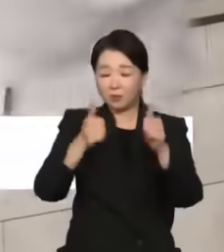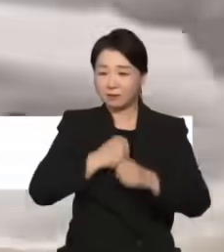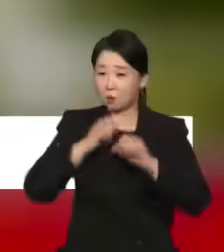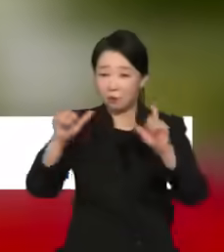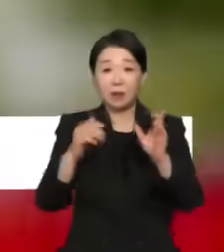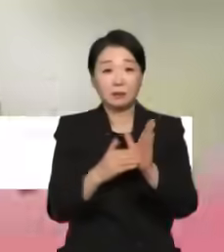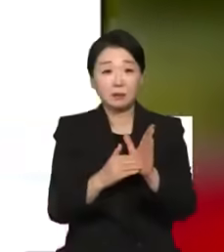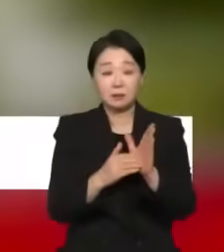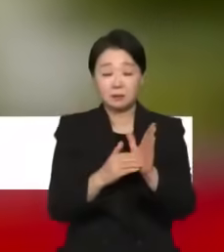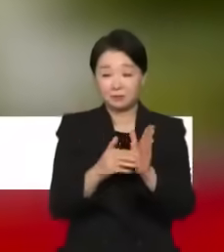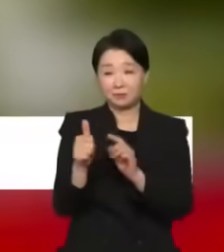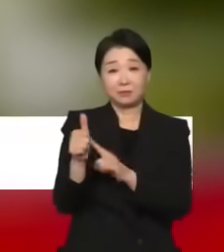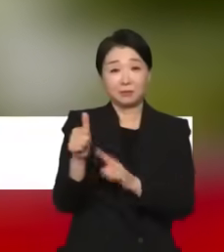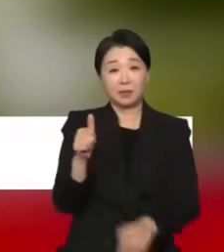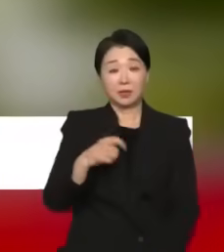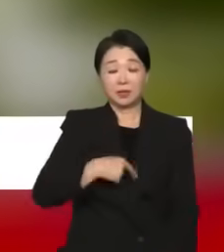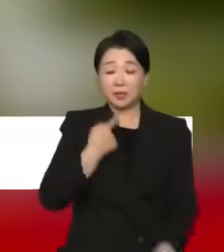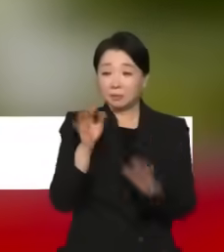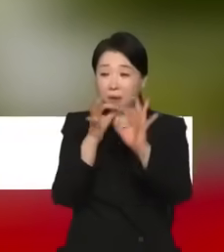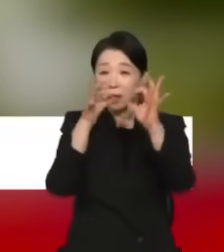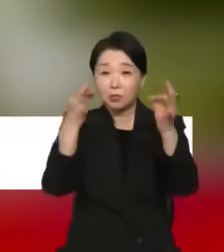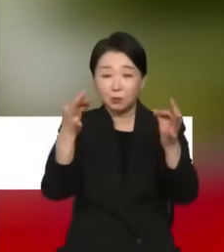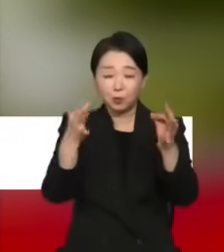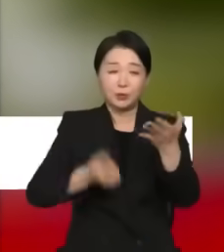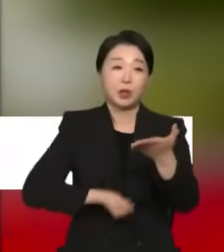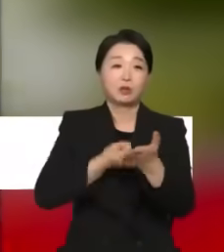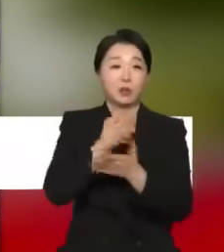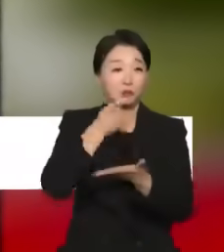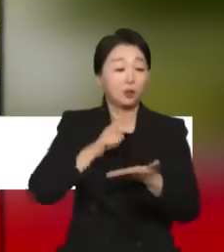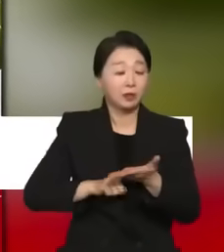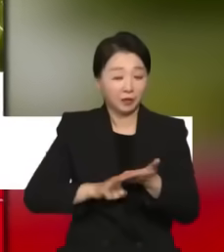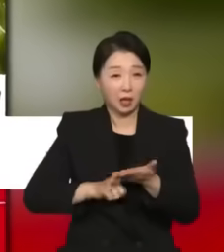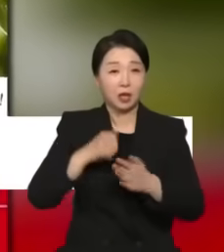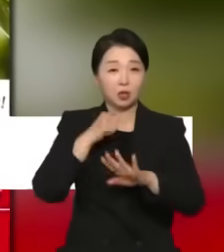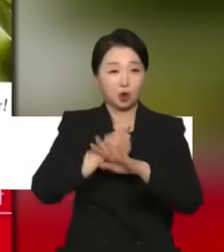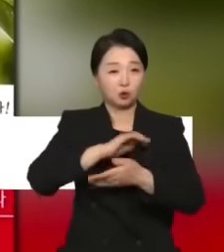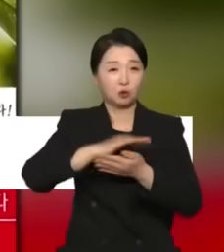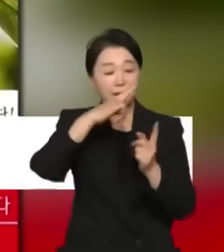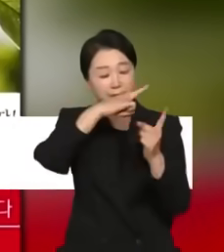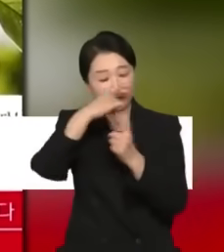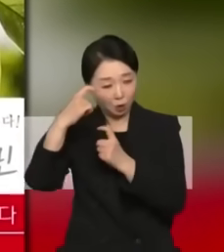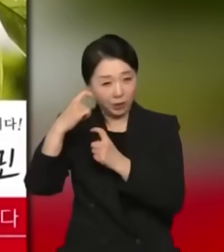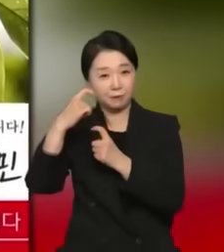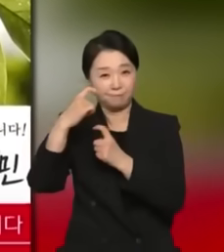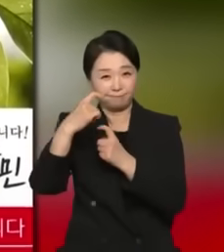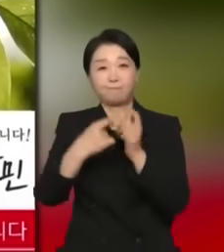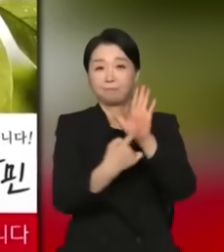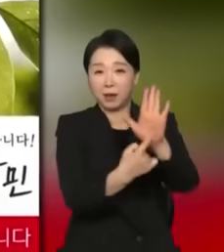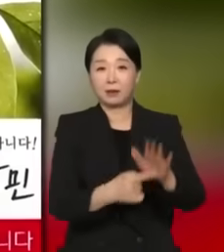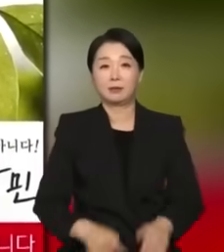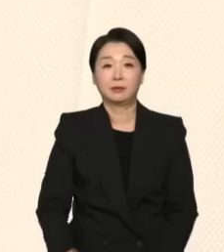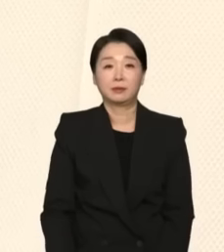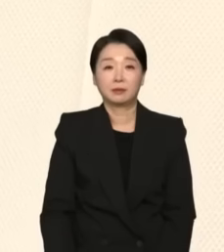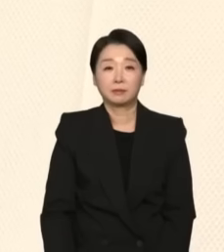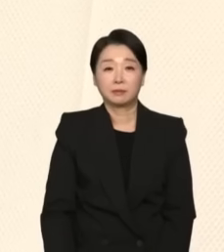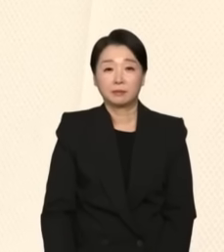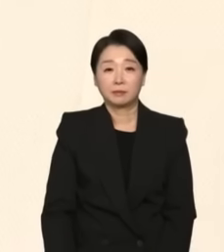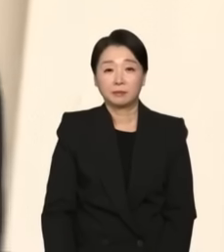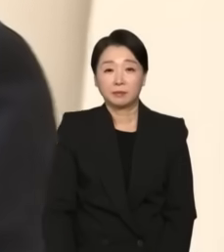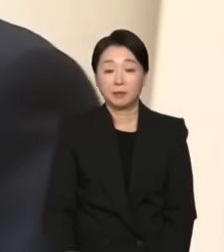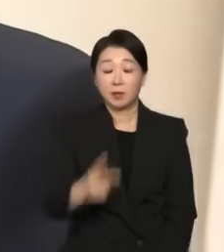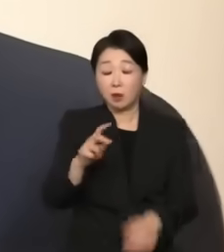끝났고 김 검사는 자신의 페이스북에 결정은 쉬웠다며 출판기념회 소식을 알렸습니다. 이원석 검찰총장이